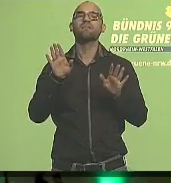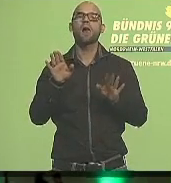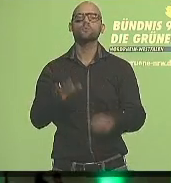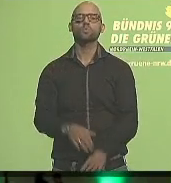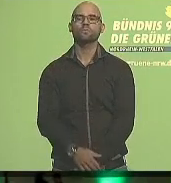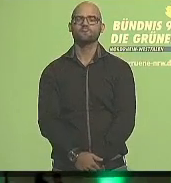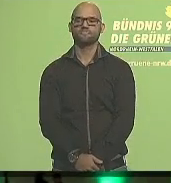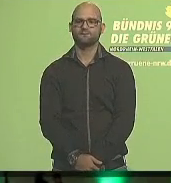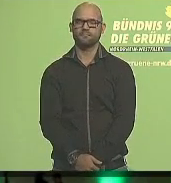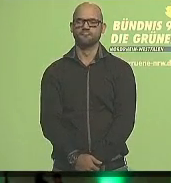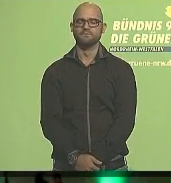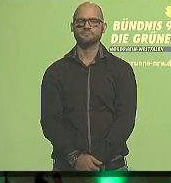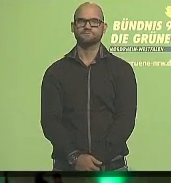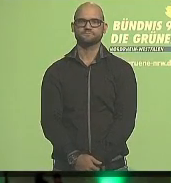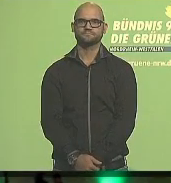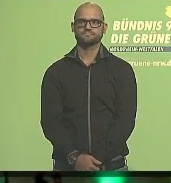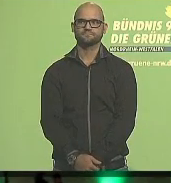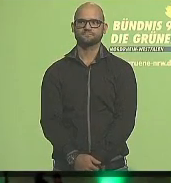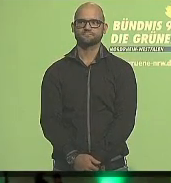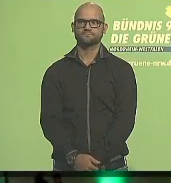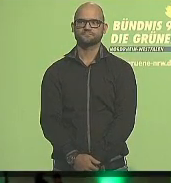sich?